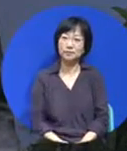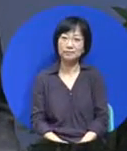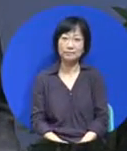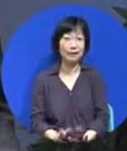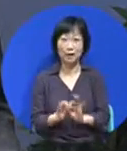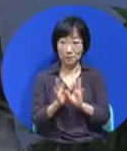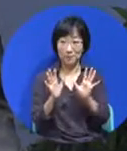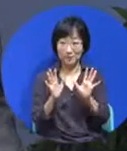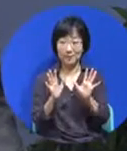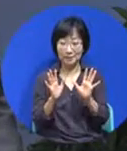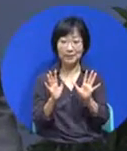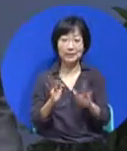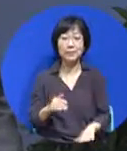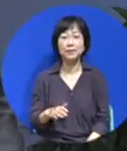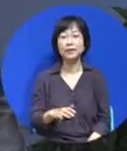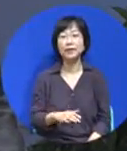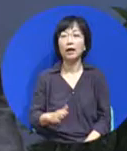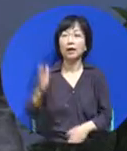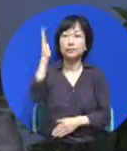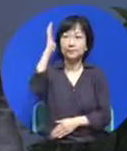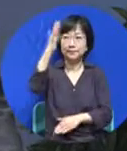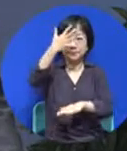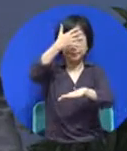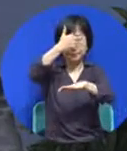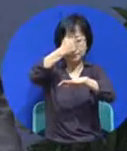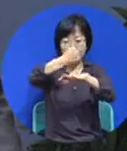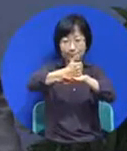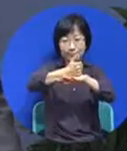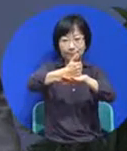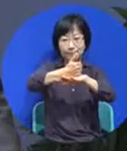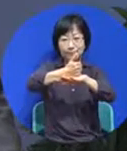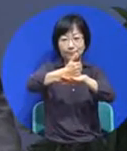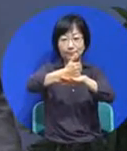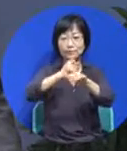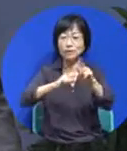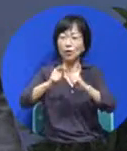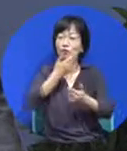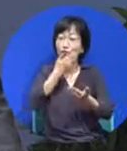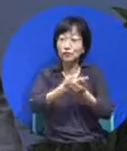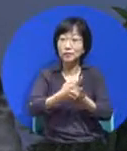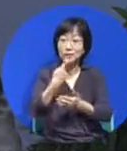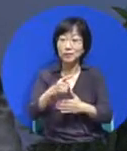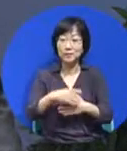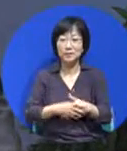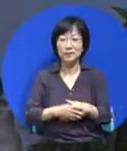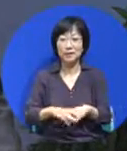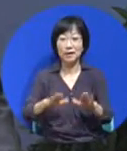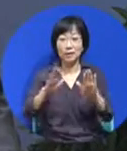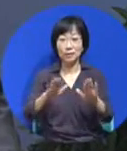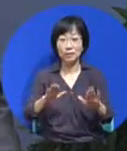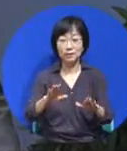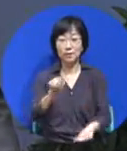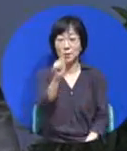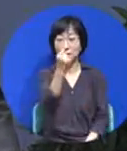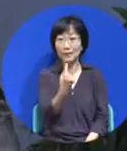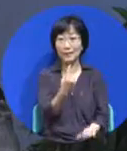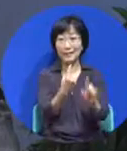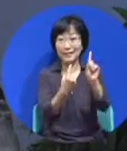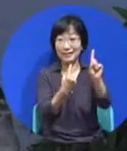내리겠습니다. Here's the conclusion. 더 큰 깨달음이 있습니다. There's something that you should realize even greater. 오늘 1장 전체를